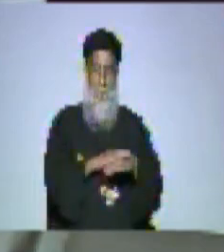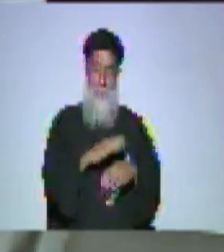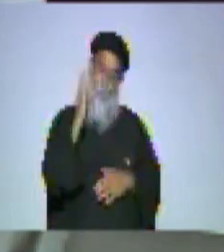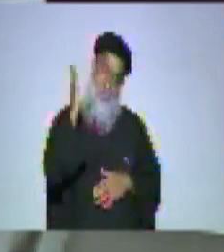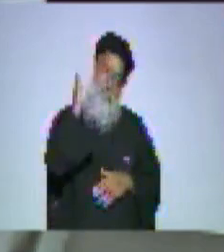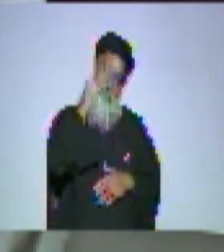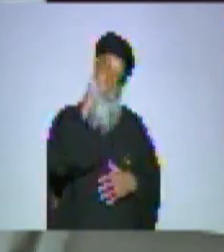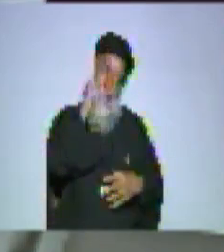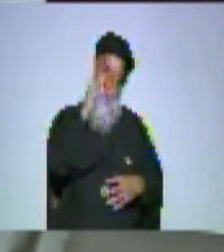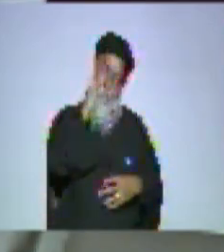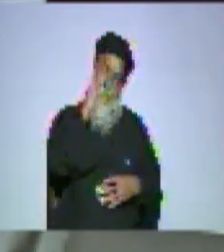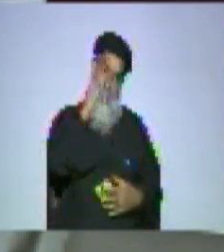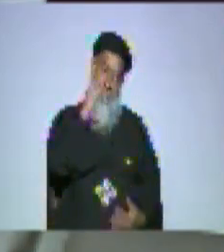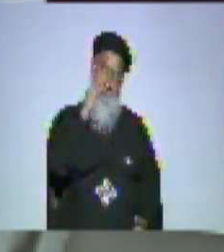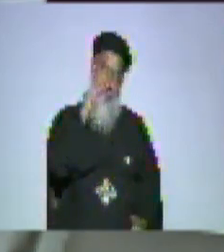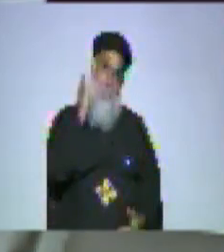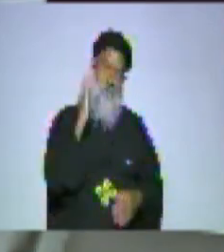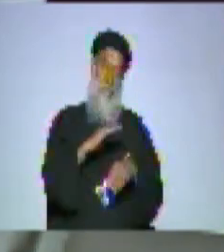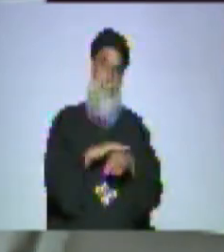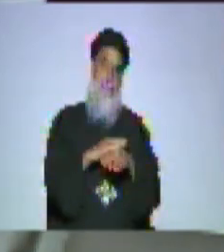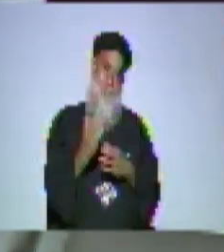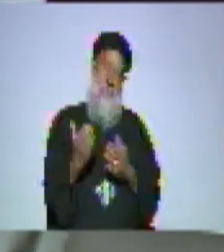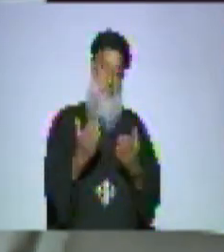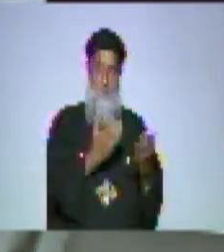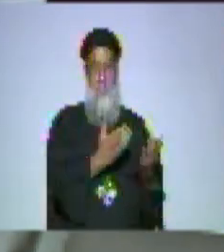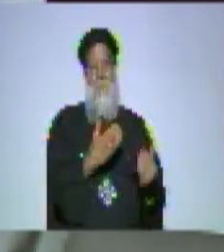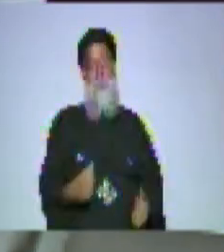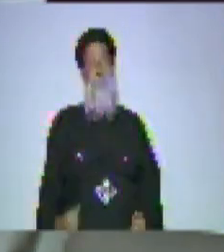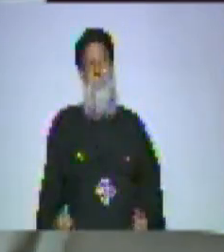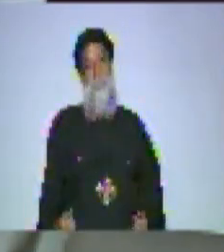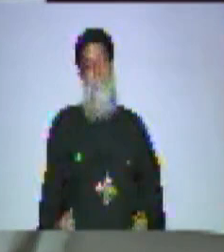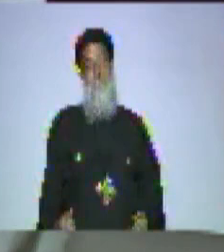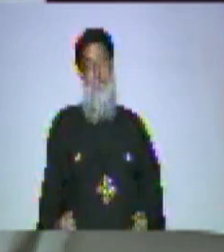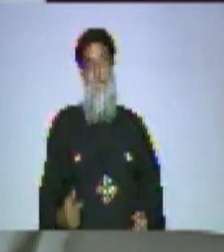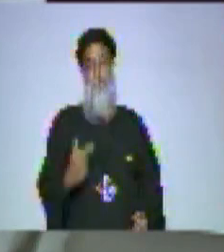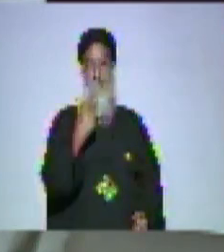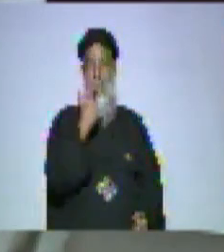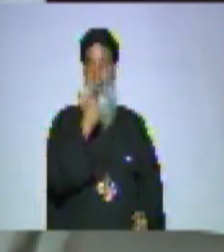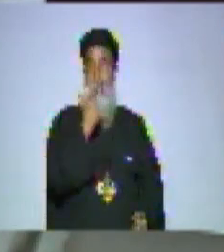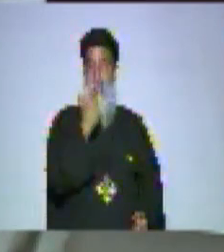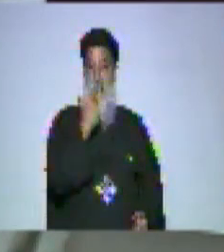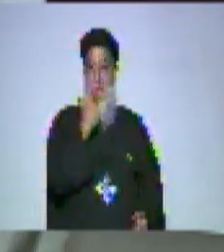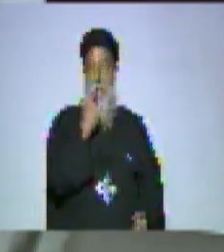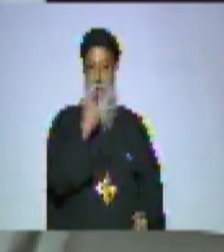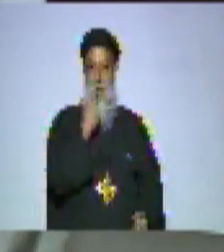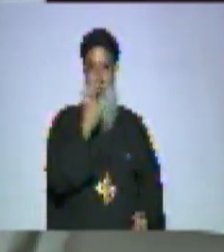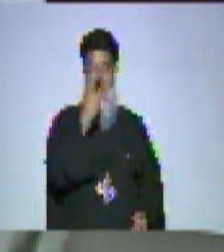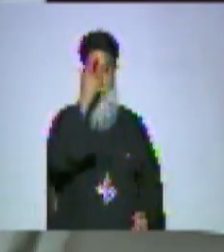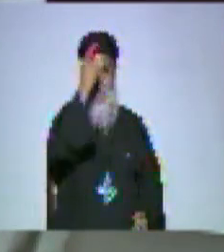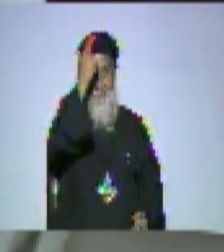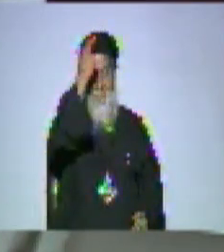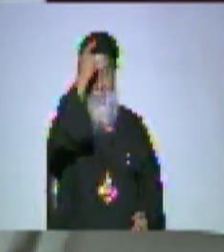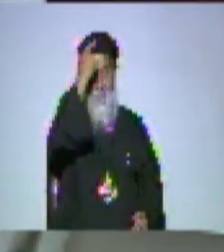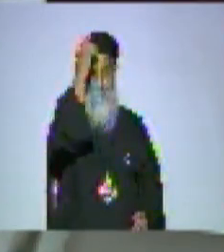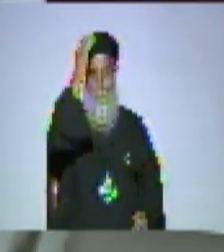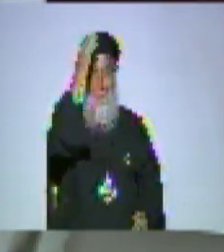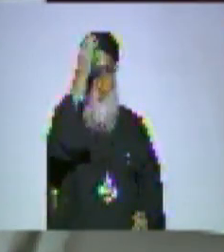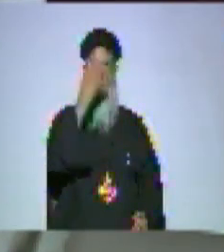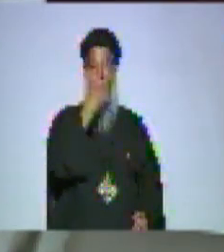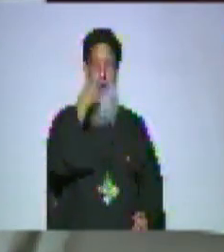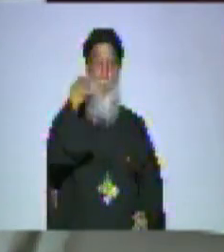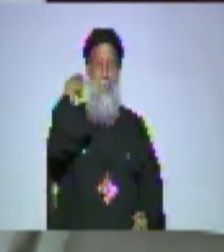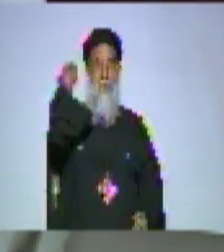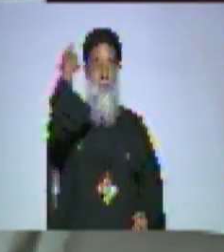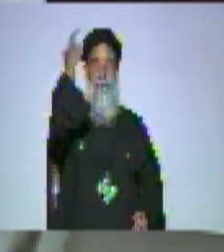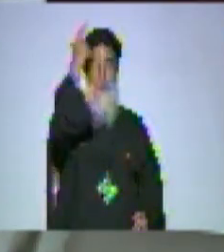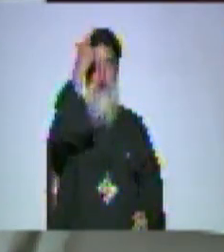اجازتك وانا حاسس بدعوه ربنا وفي السنه اللي اترسمت فيها جهه عيد حلول